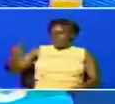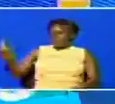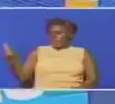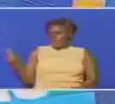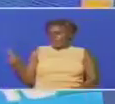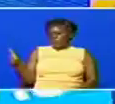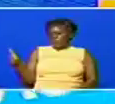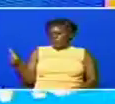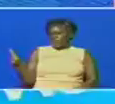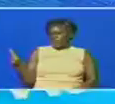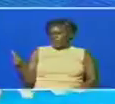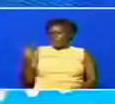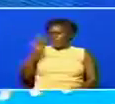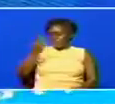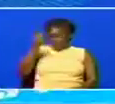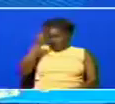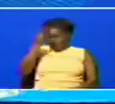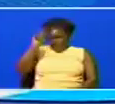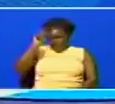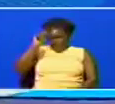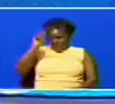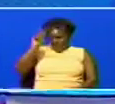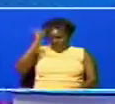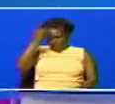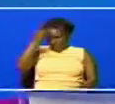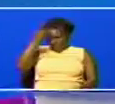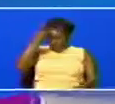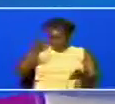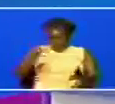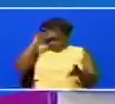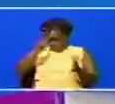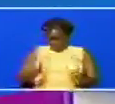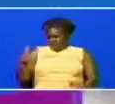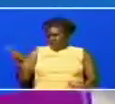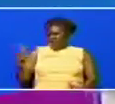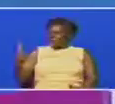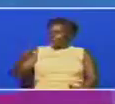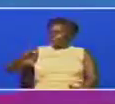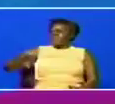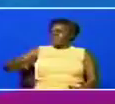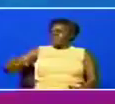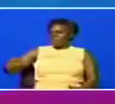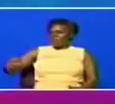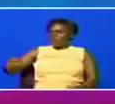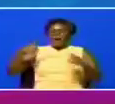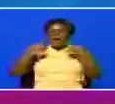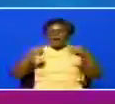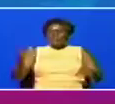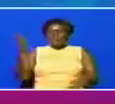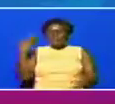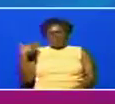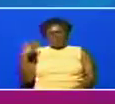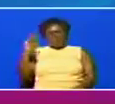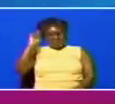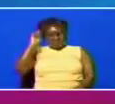Nairobi ambapo tunaona kuwa Evans Kidero ambaye ni gavana wa sasa wa kaunti ya Nairobi, mtazamaji, kulingana na yale matokeo ya awali